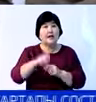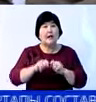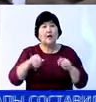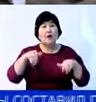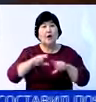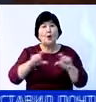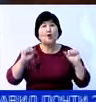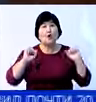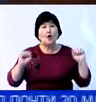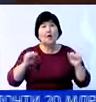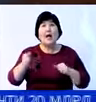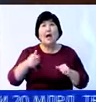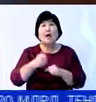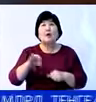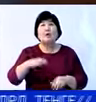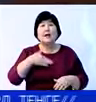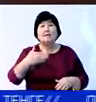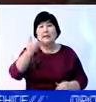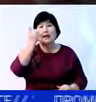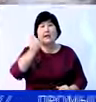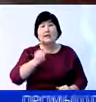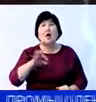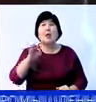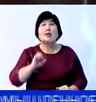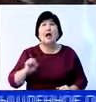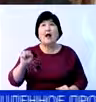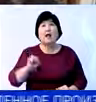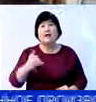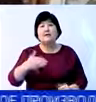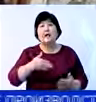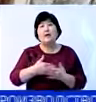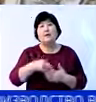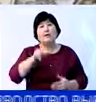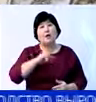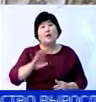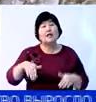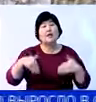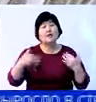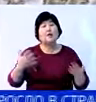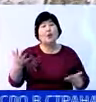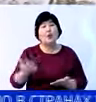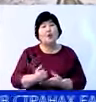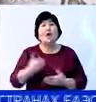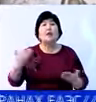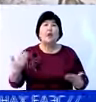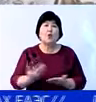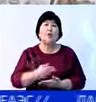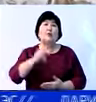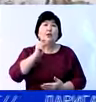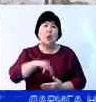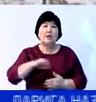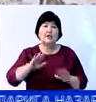колледж спорта. Аким области выразил благодарность Олжасу Акимову за плодотворную работу и пожелал удачи на новой